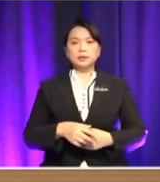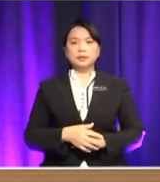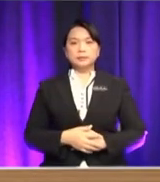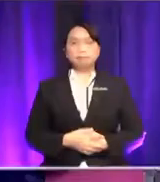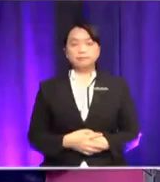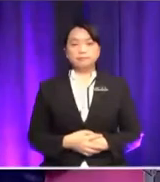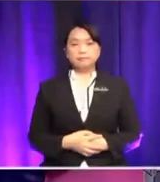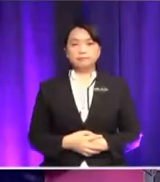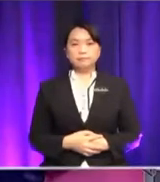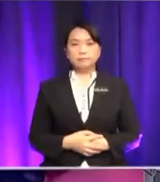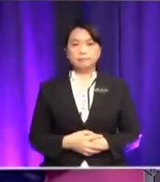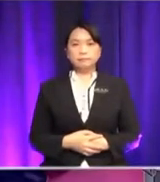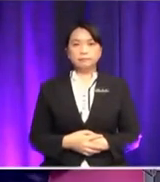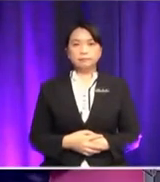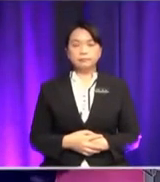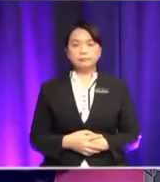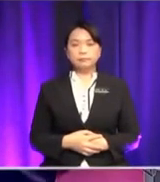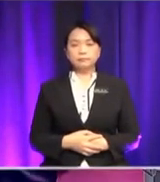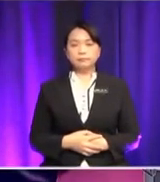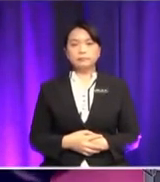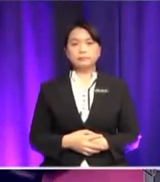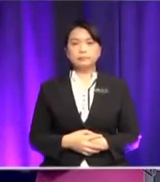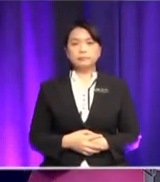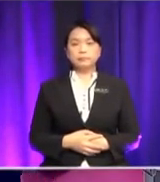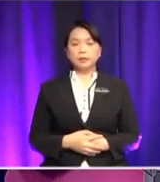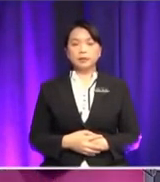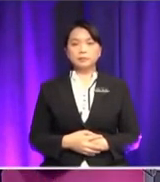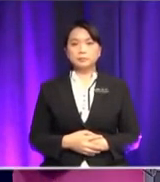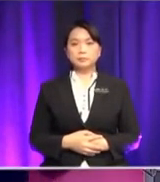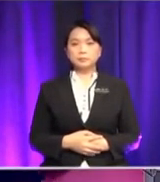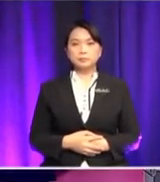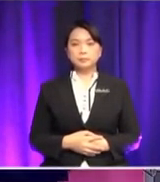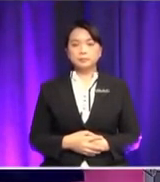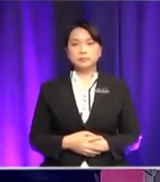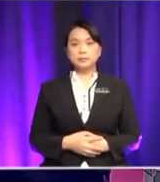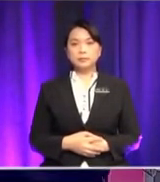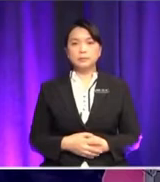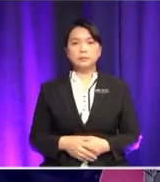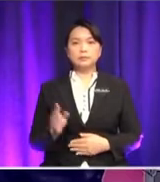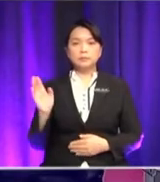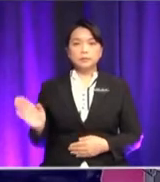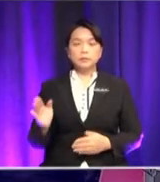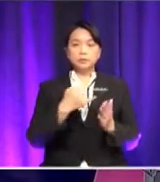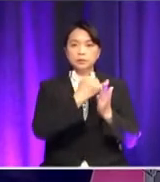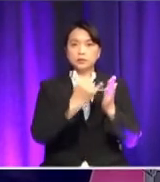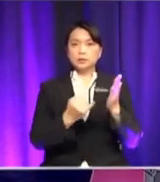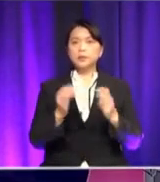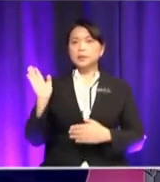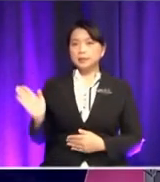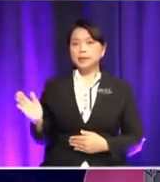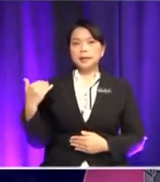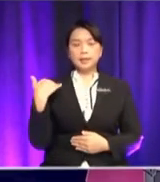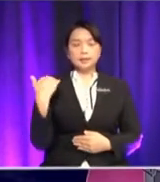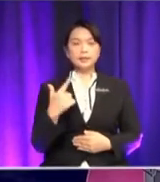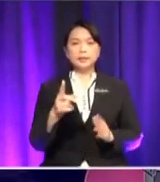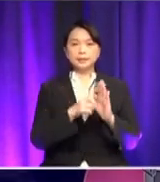apakah itu dinamakan lukisan Pelangi baik kita tengok Oke flash lukisan Pelangi Indah lukisan yang